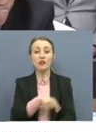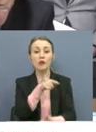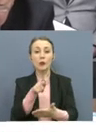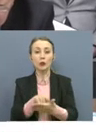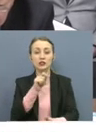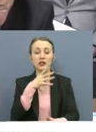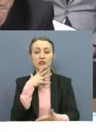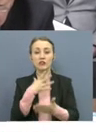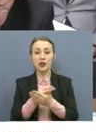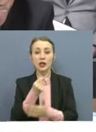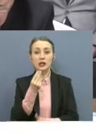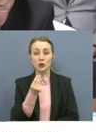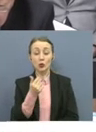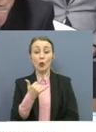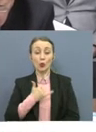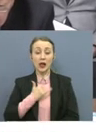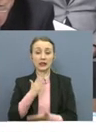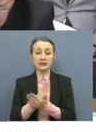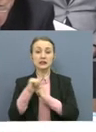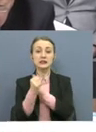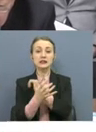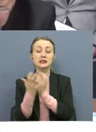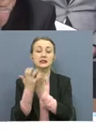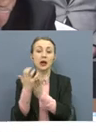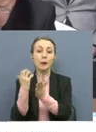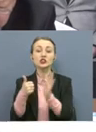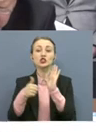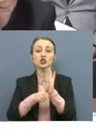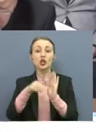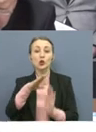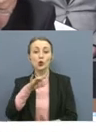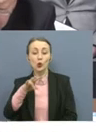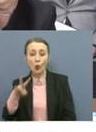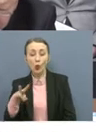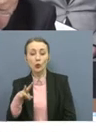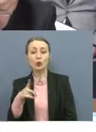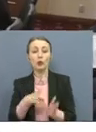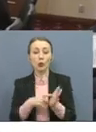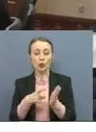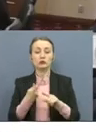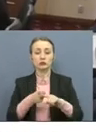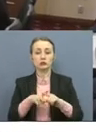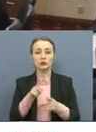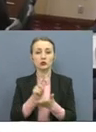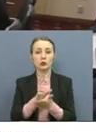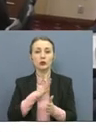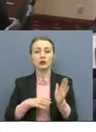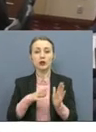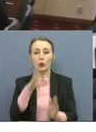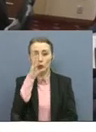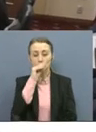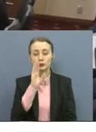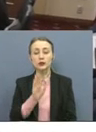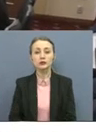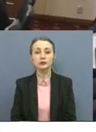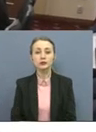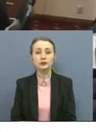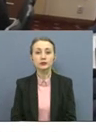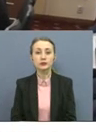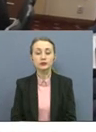алынды. 14,5 тоннасы жағылып, 6,4 тонна қорғалды. Бүгінде өңір тұрғындары жылуға